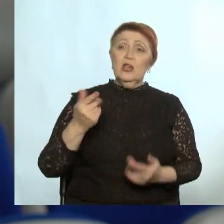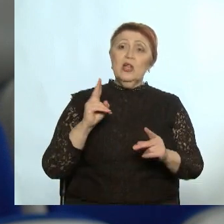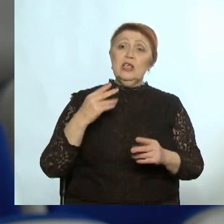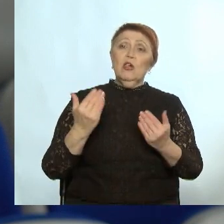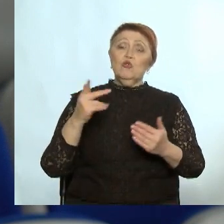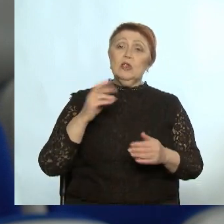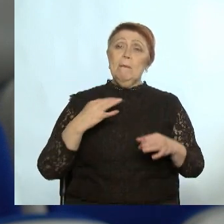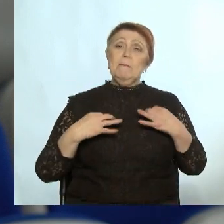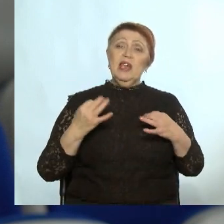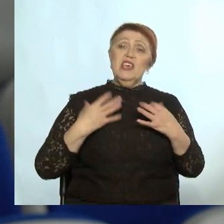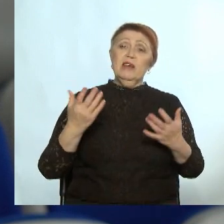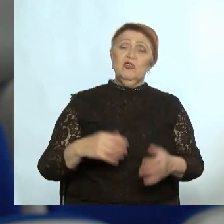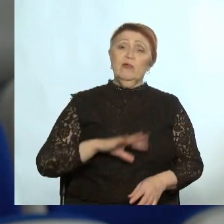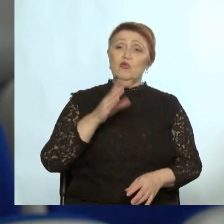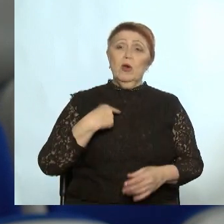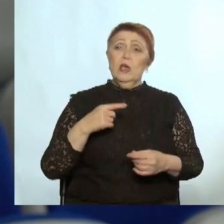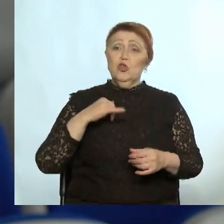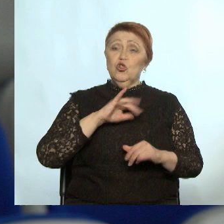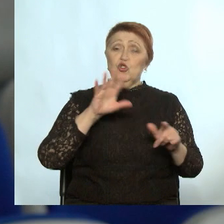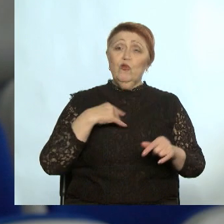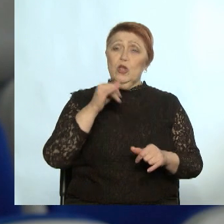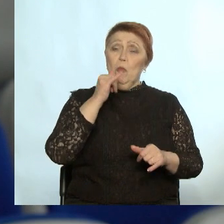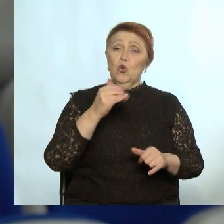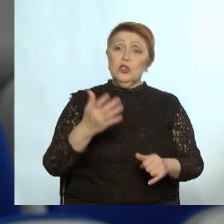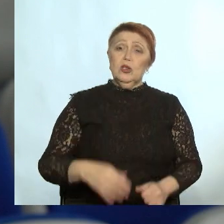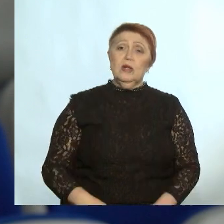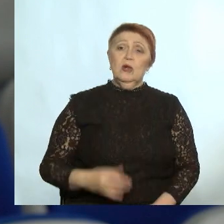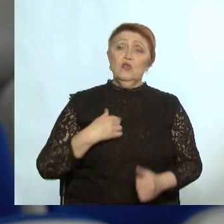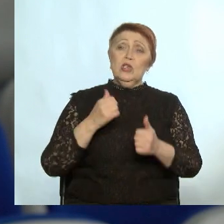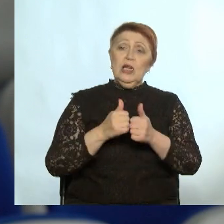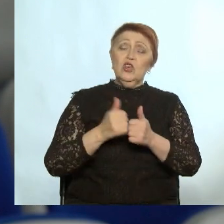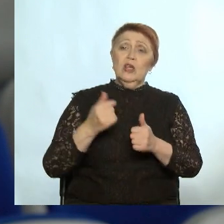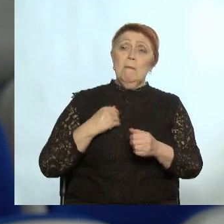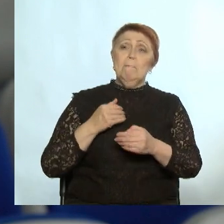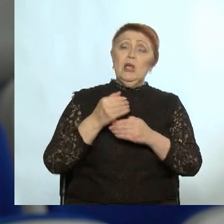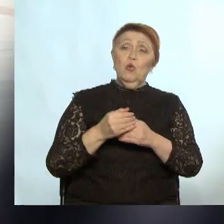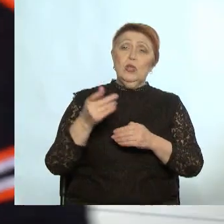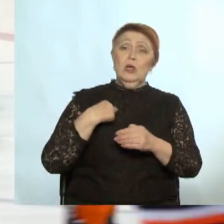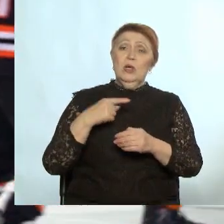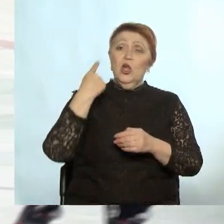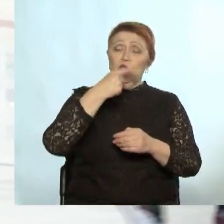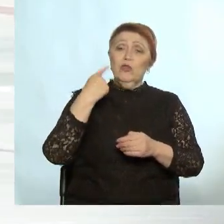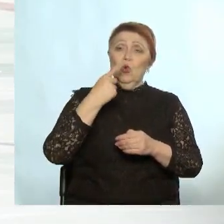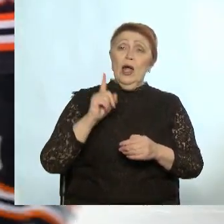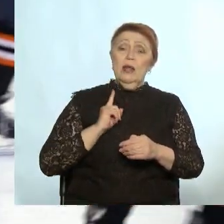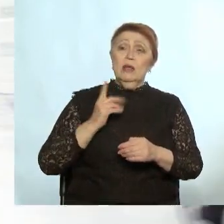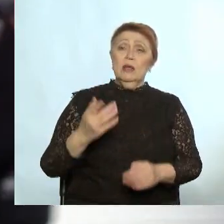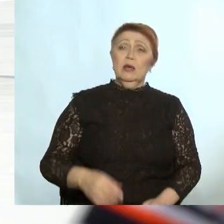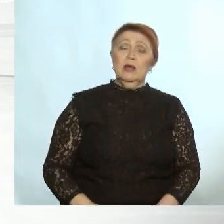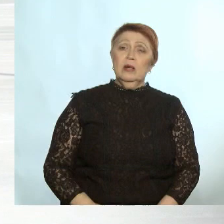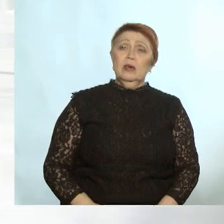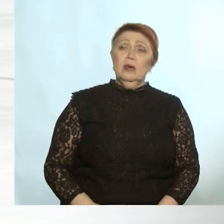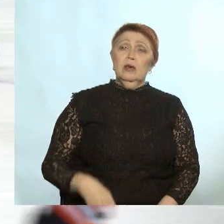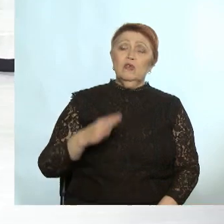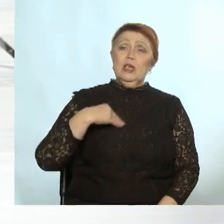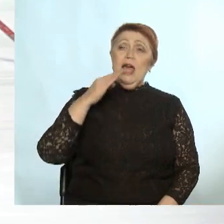него все совсем из рук валится. Поэтому каждому такой подход индивидуальный, но строгость должна быть обязательно. Не болтаем,